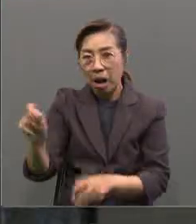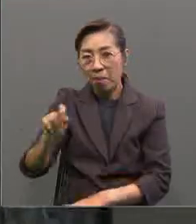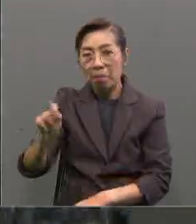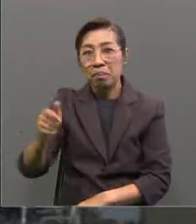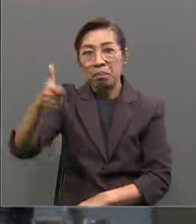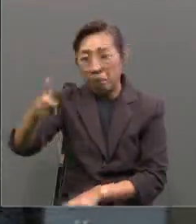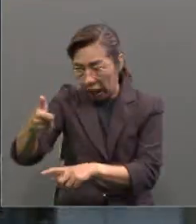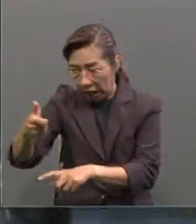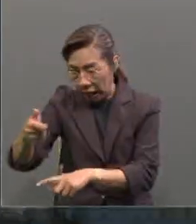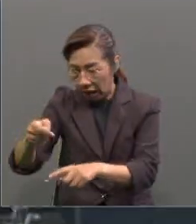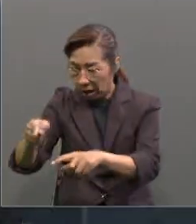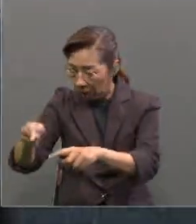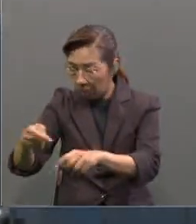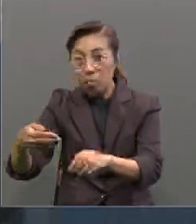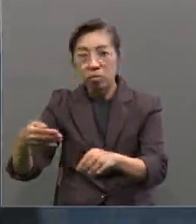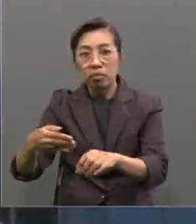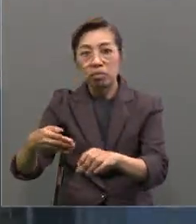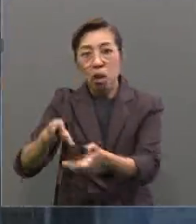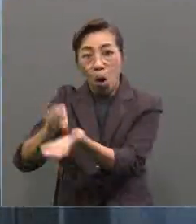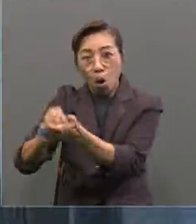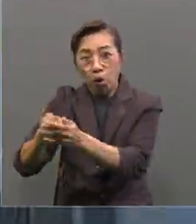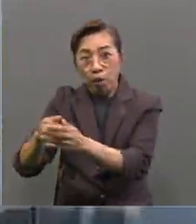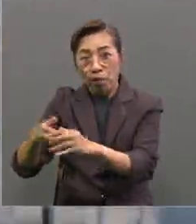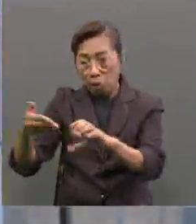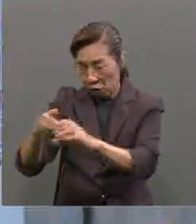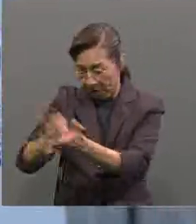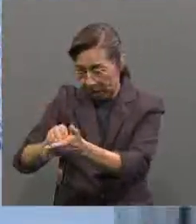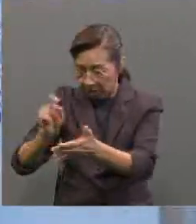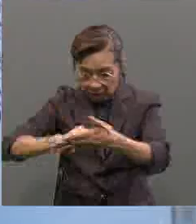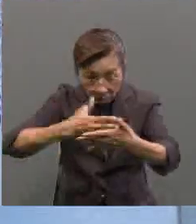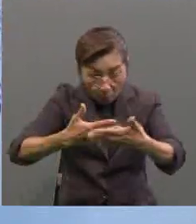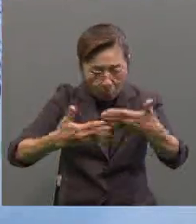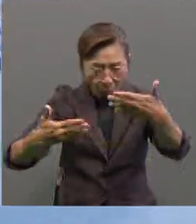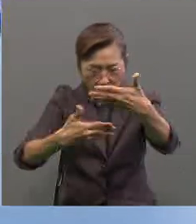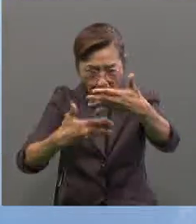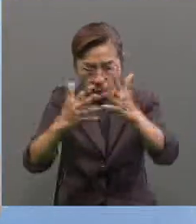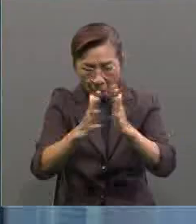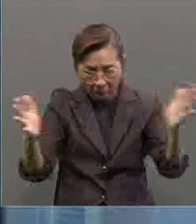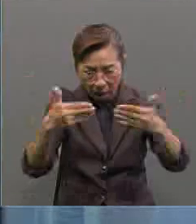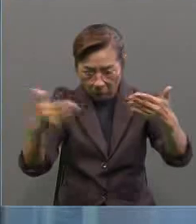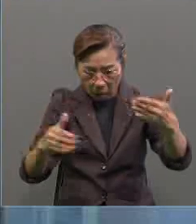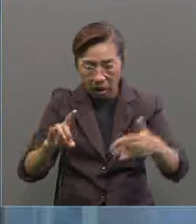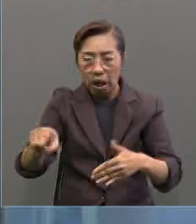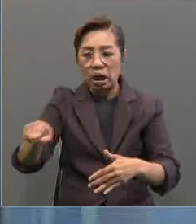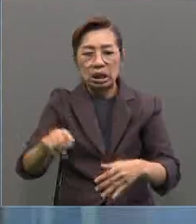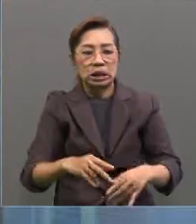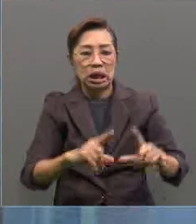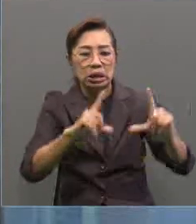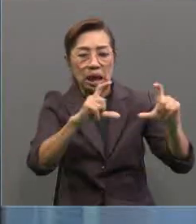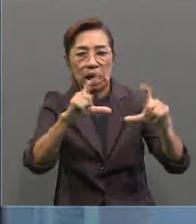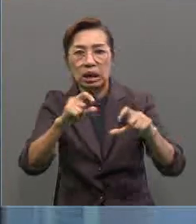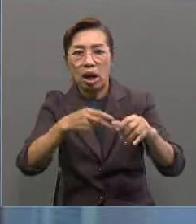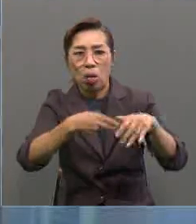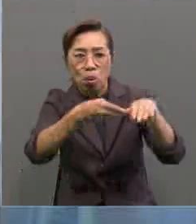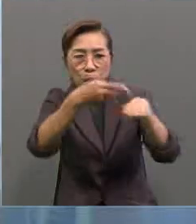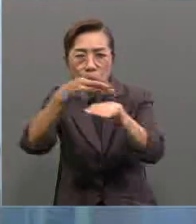อีกนะครับซึ่งเป็นการแอบถ่ายผู้เสียหาย2คนด้วยกันทั้งนี้พบว่าผู้บังคับบัญชาของนายปิยพงศ์คือนางอรุณศรีนั้นซึ่งเป็นอ